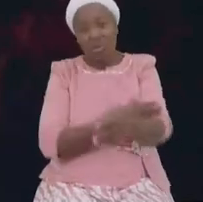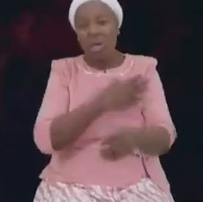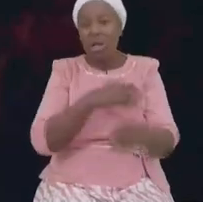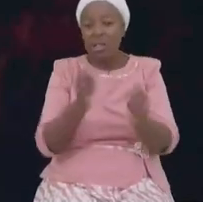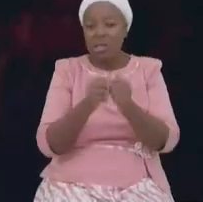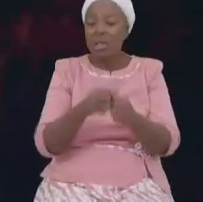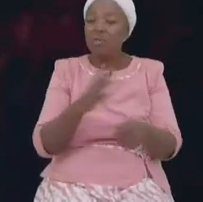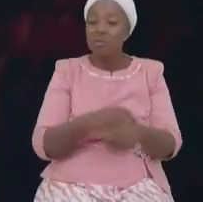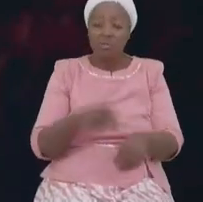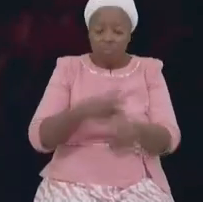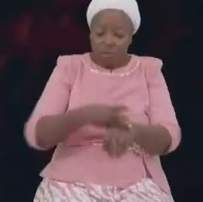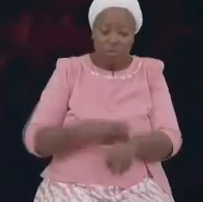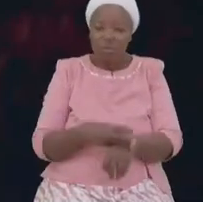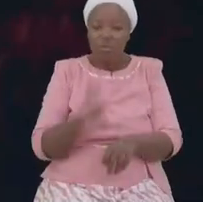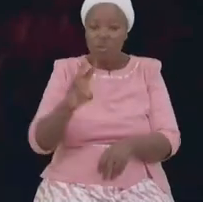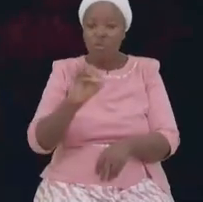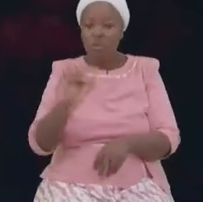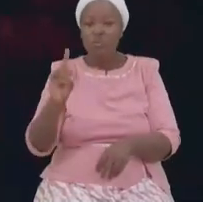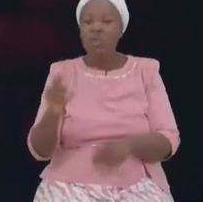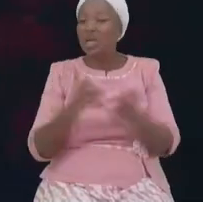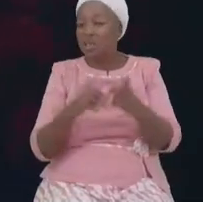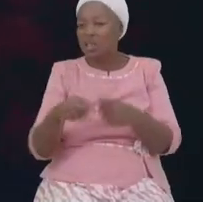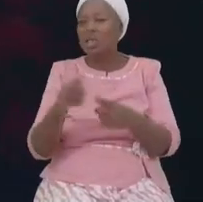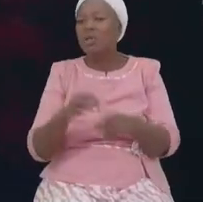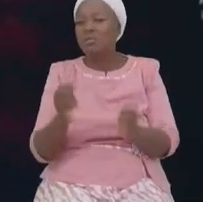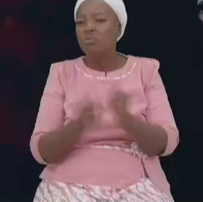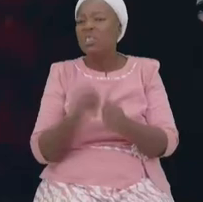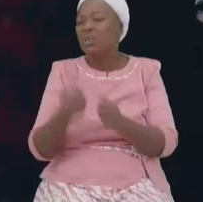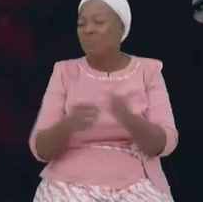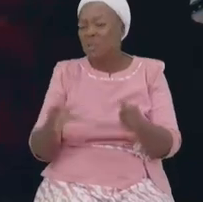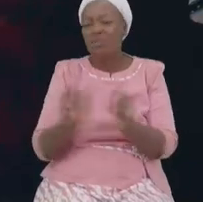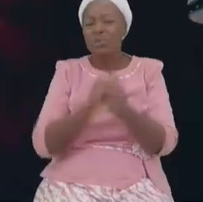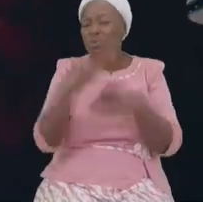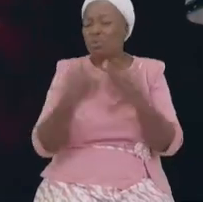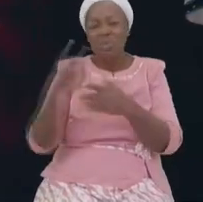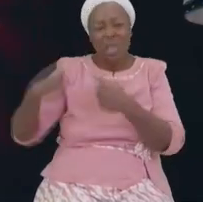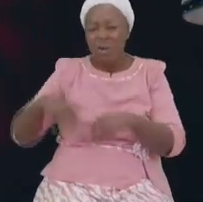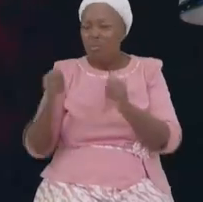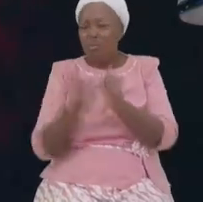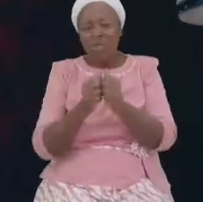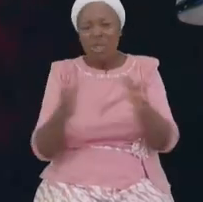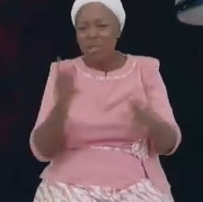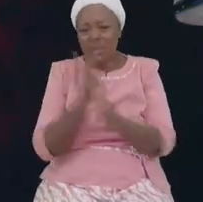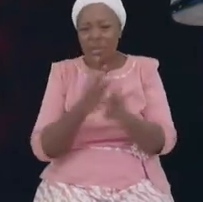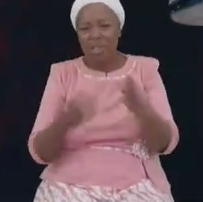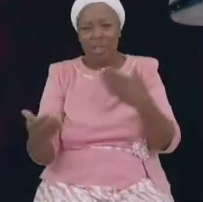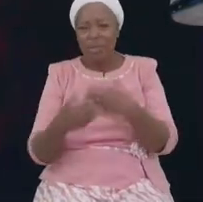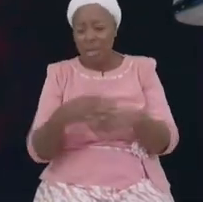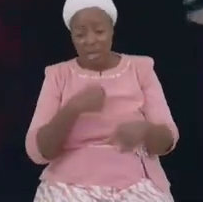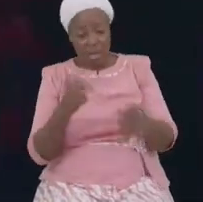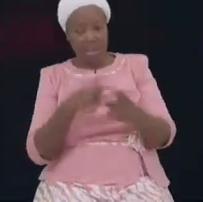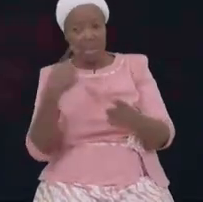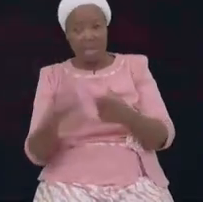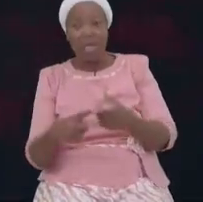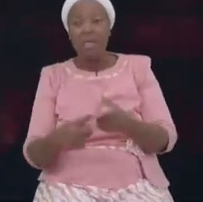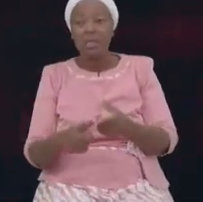sur la montagne de tout son cœur, sans réserve.